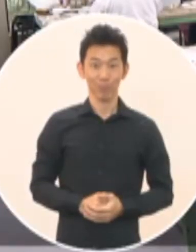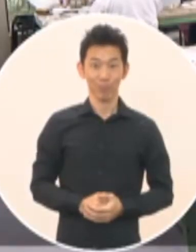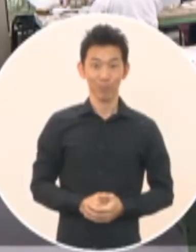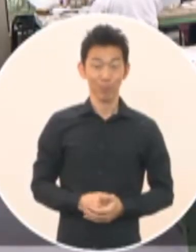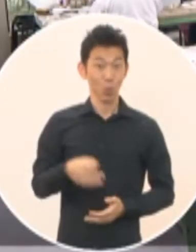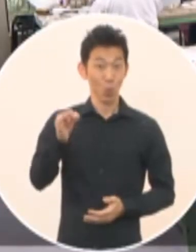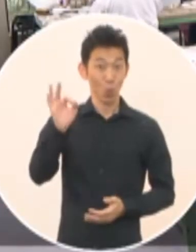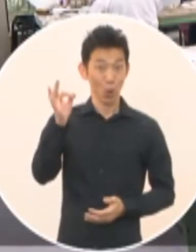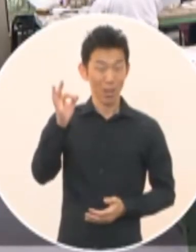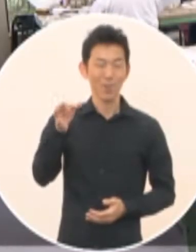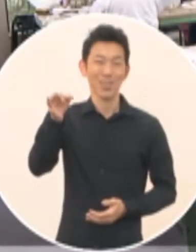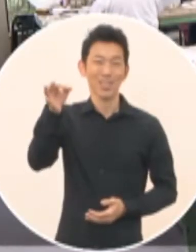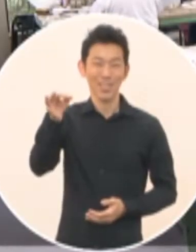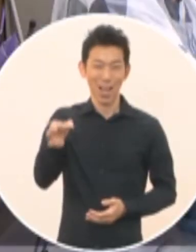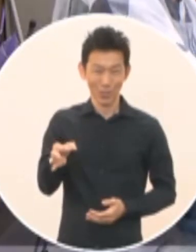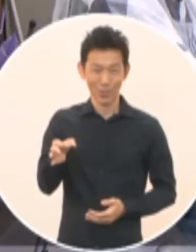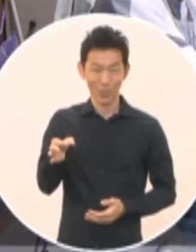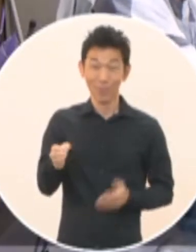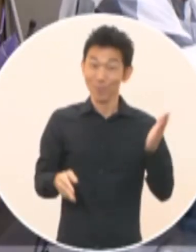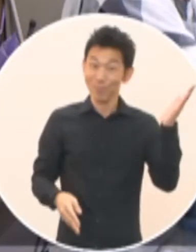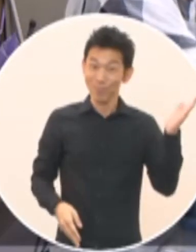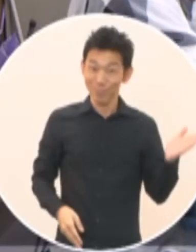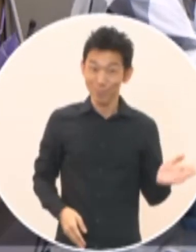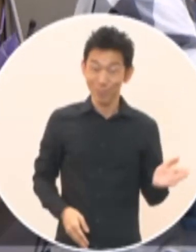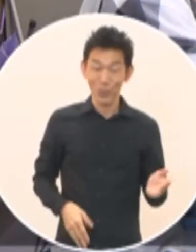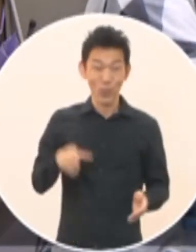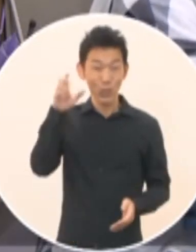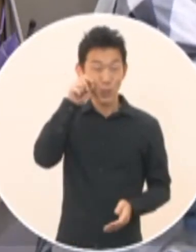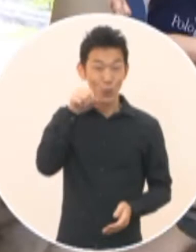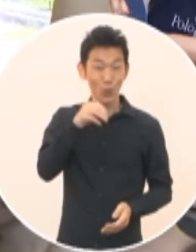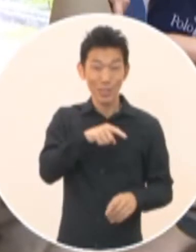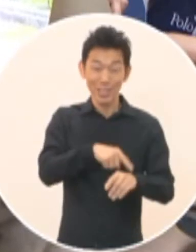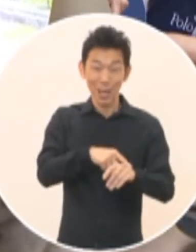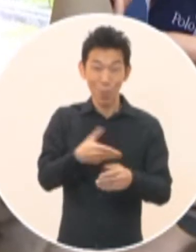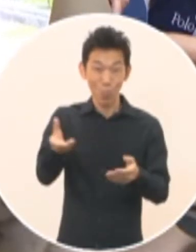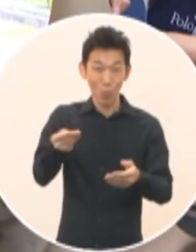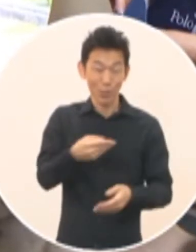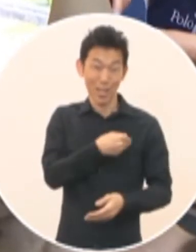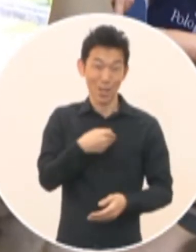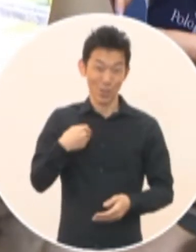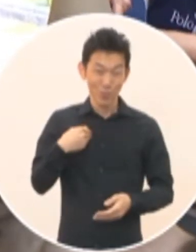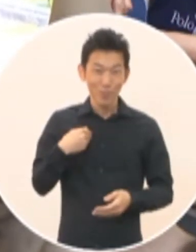使用料も安く、気軽に趣味の時間を持てますね。